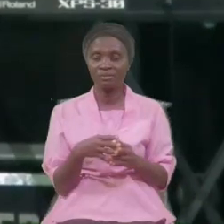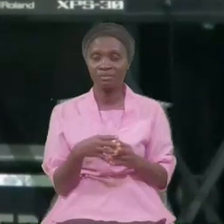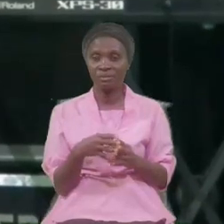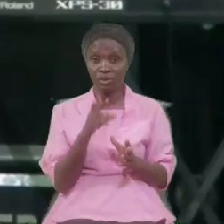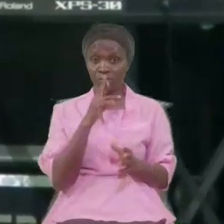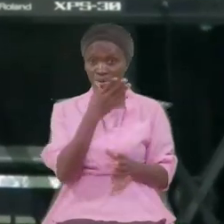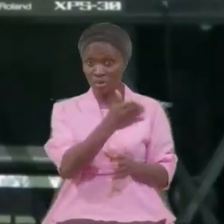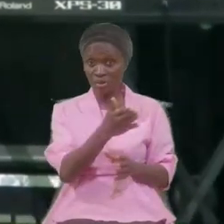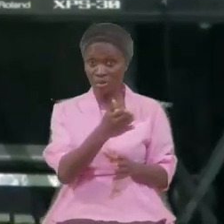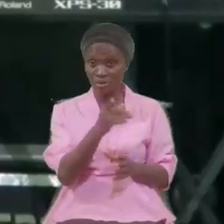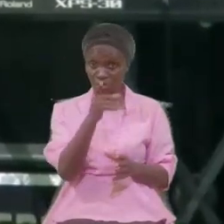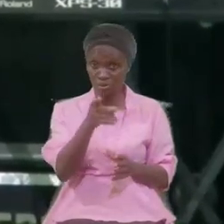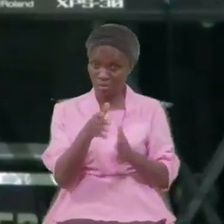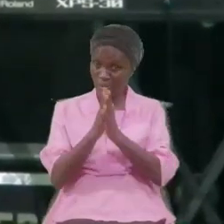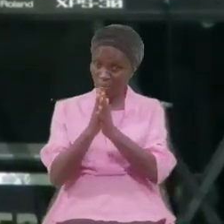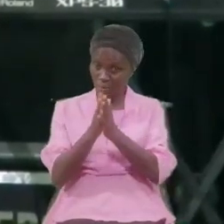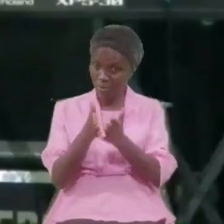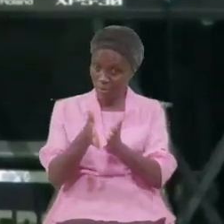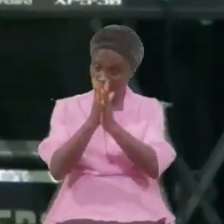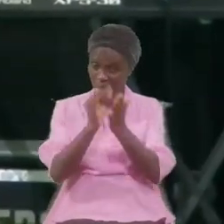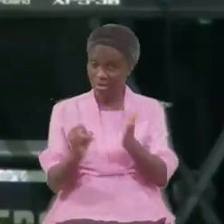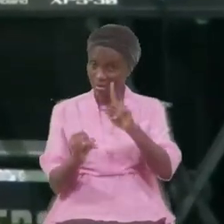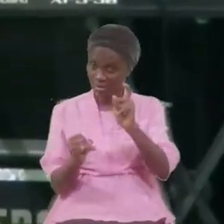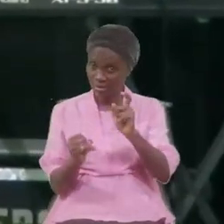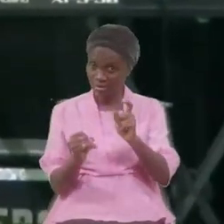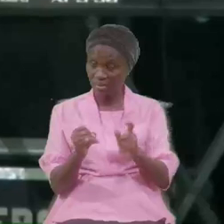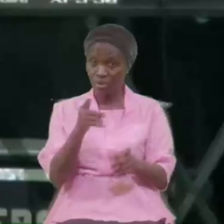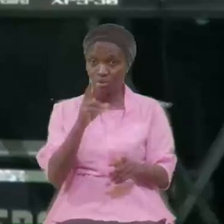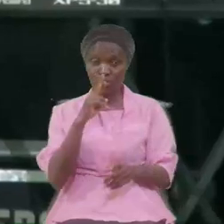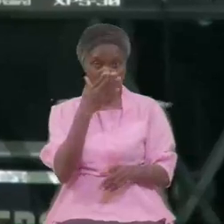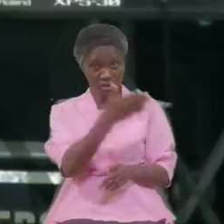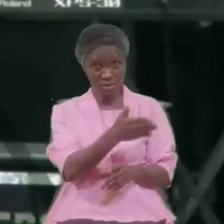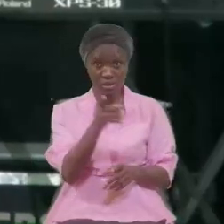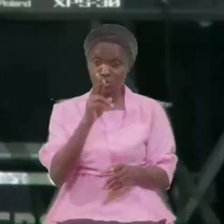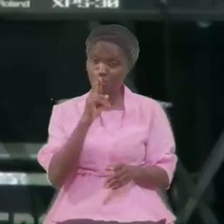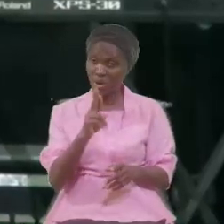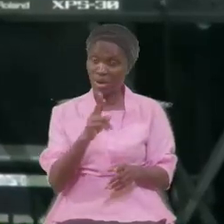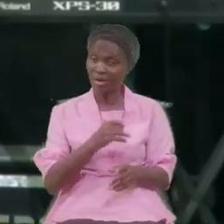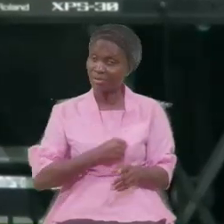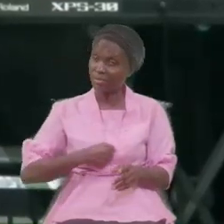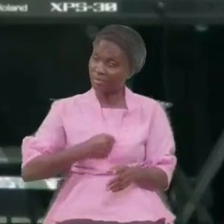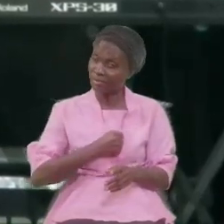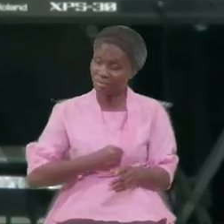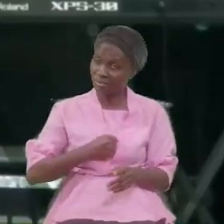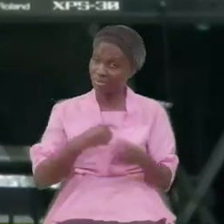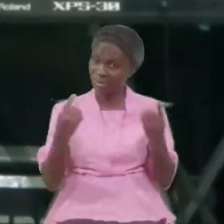Vous êtes là, vous êtes un pétitionnaire. Vous êtes là, vous êtes un pénitent.